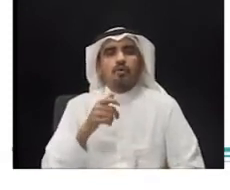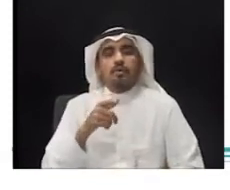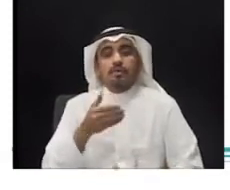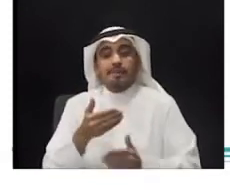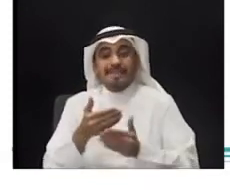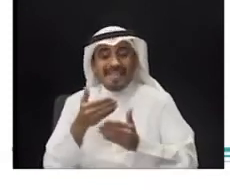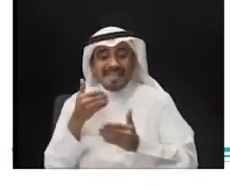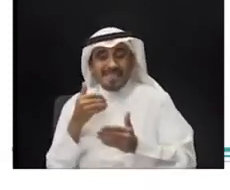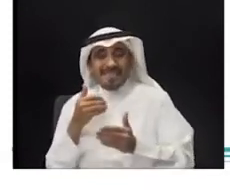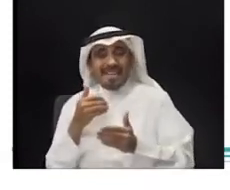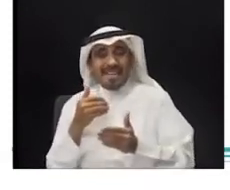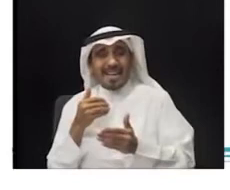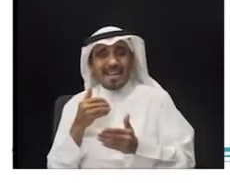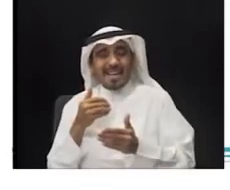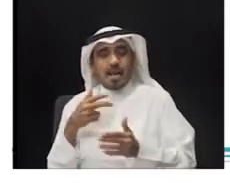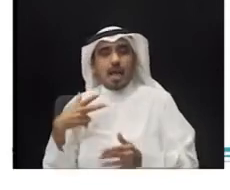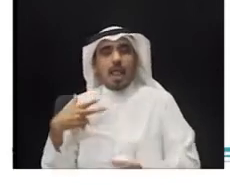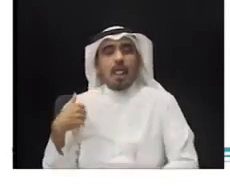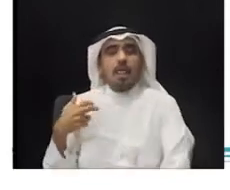الجر. وتسبق